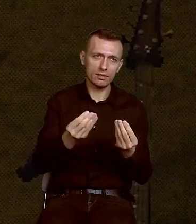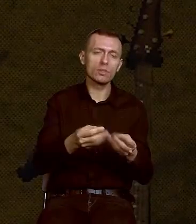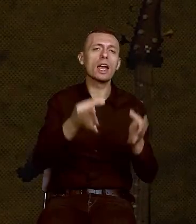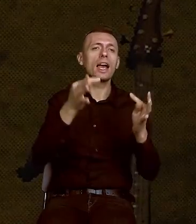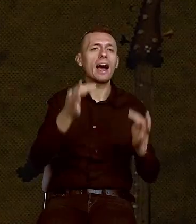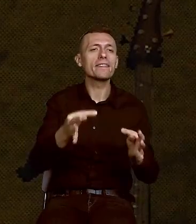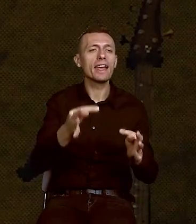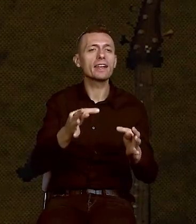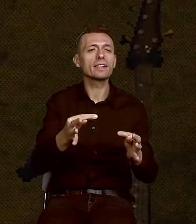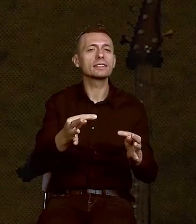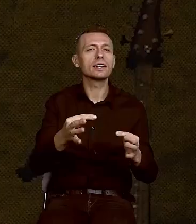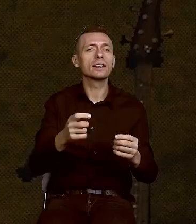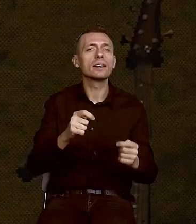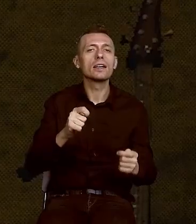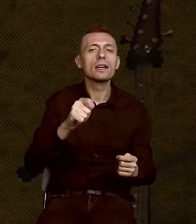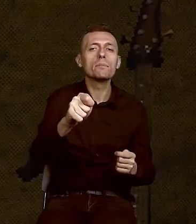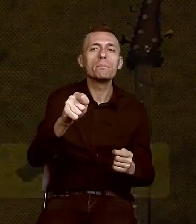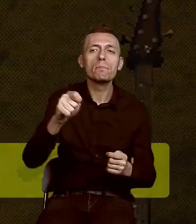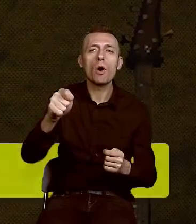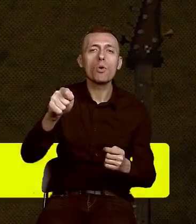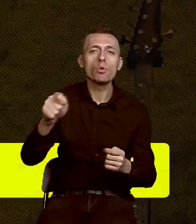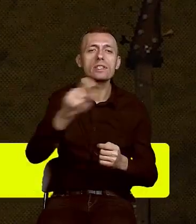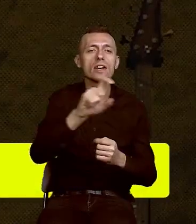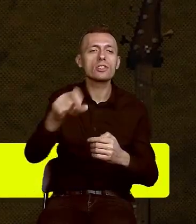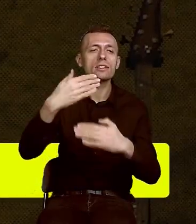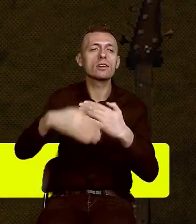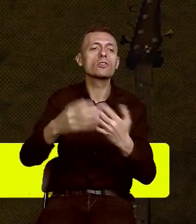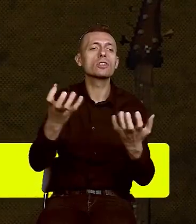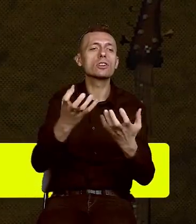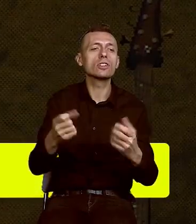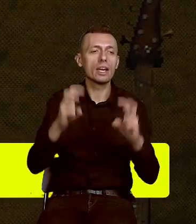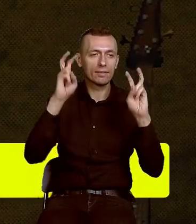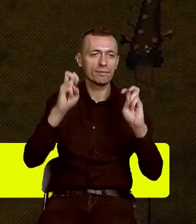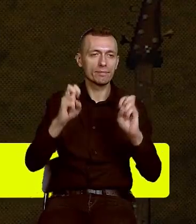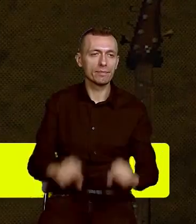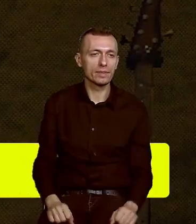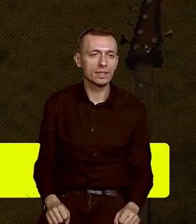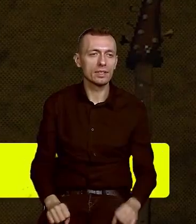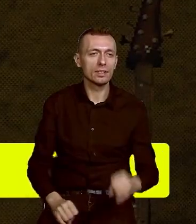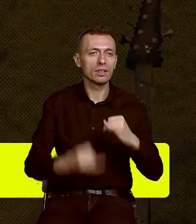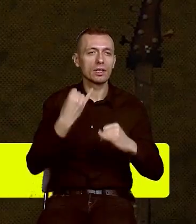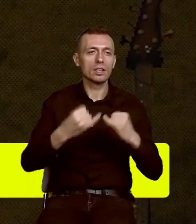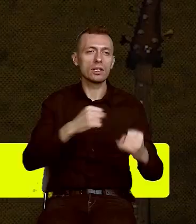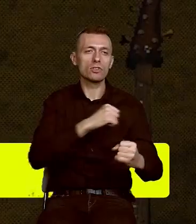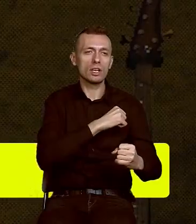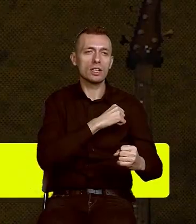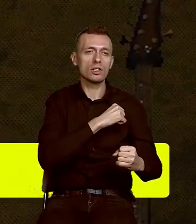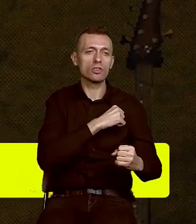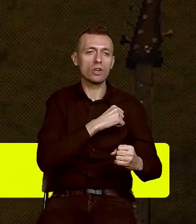kończy? Posłuchajcie. Gdy grzech dojrzeje, rodzi śmierć.